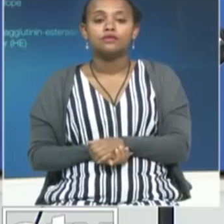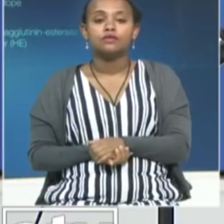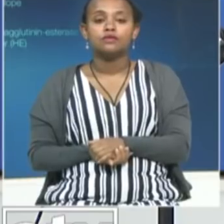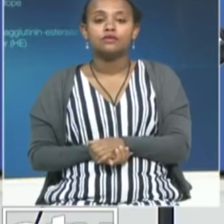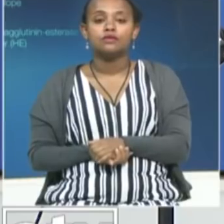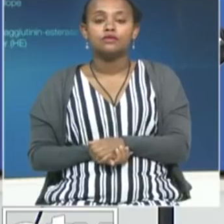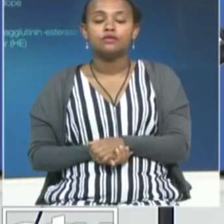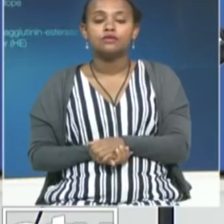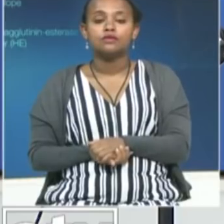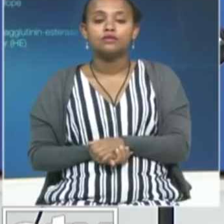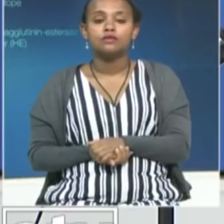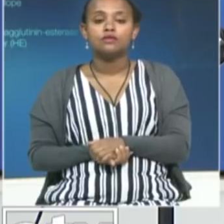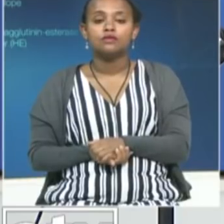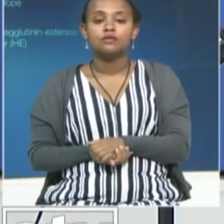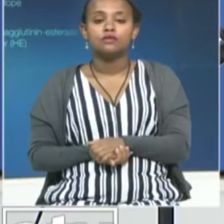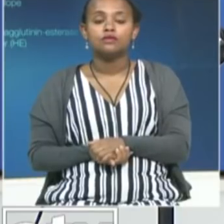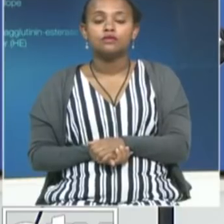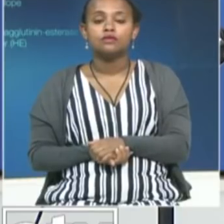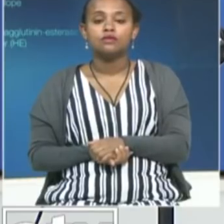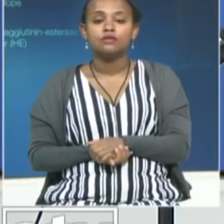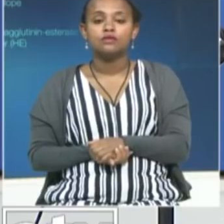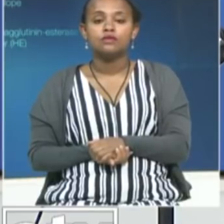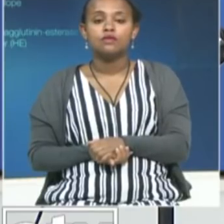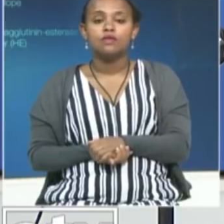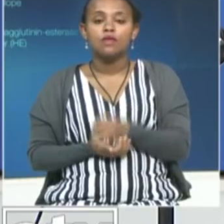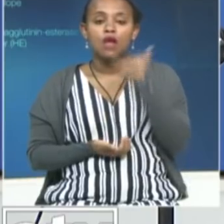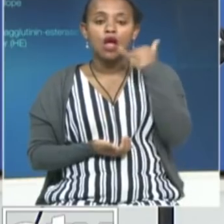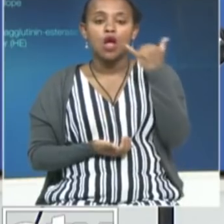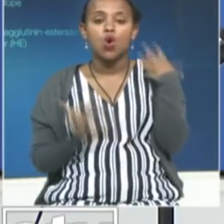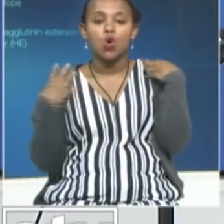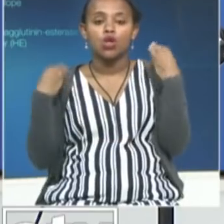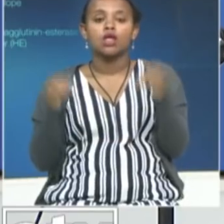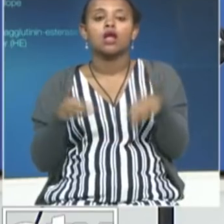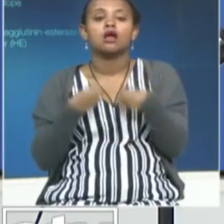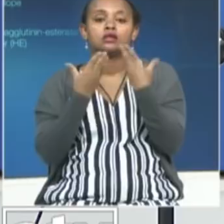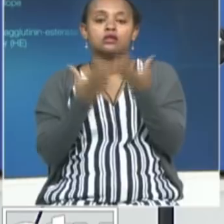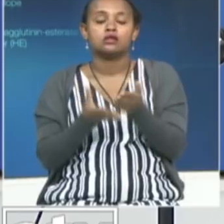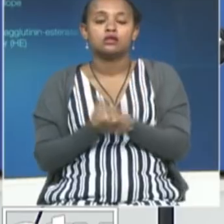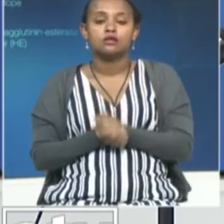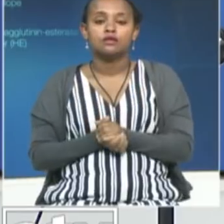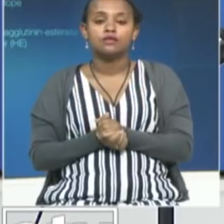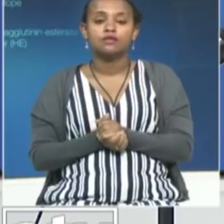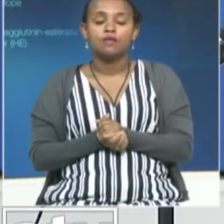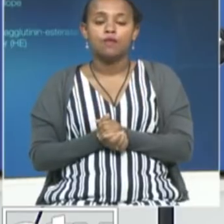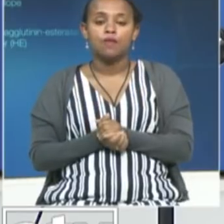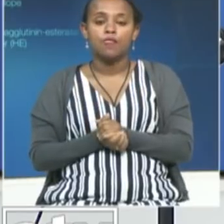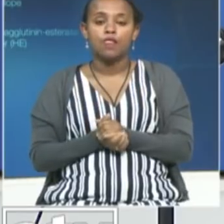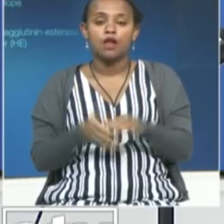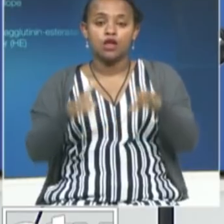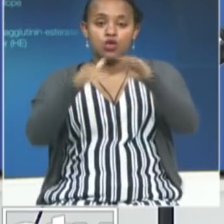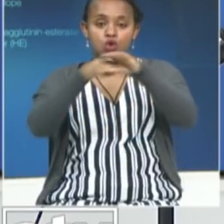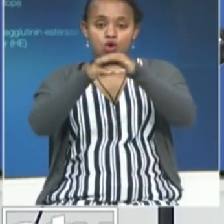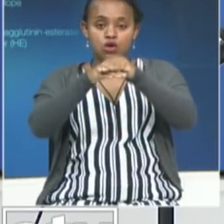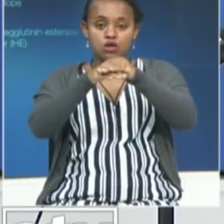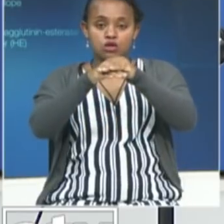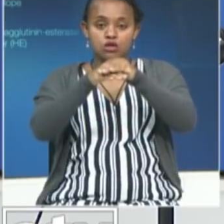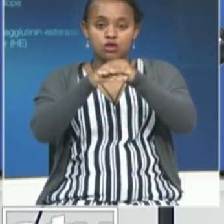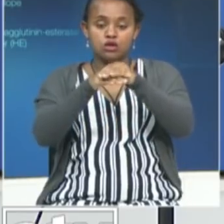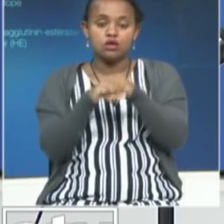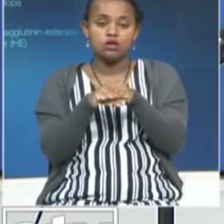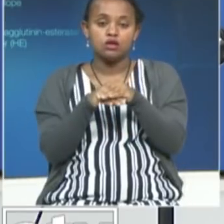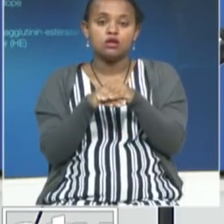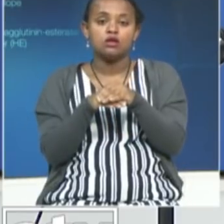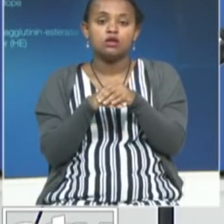ሄሎ ሄሎ ሄሎ ተናስተልን ተናስተልን እሺ እንደምናላችሁ ማናለ እና